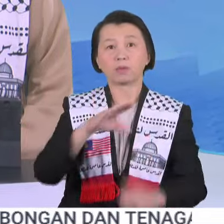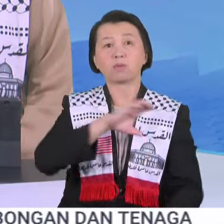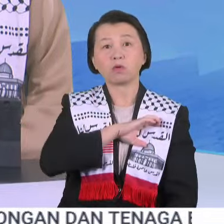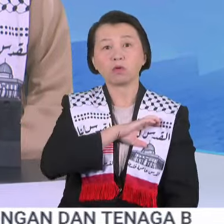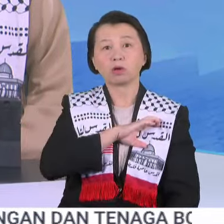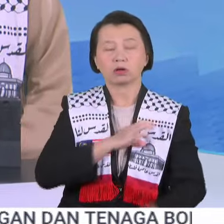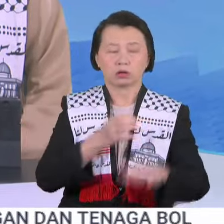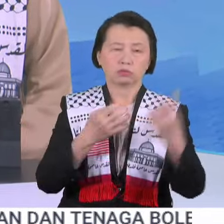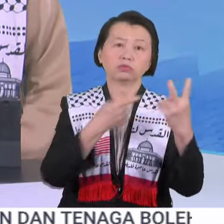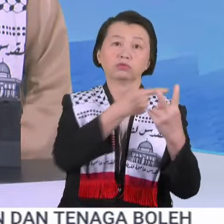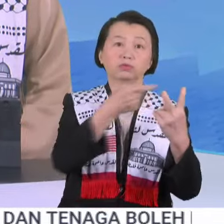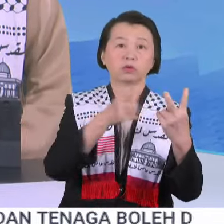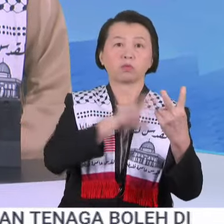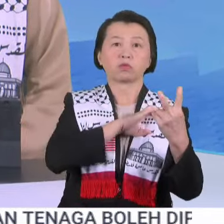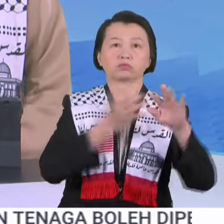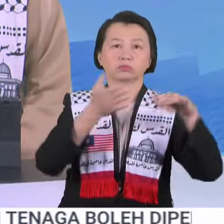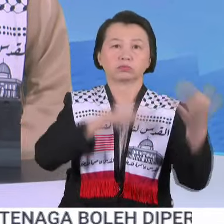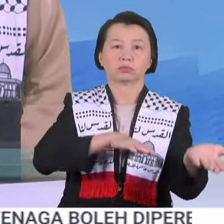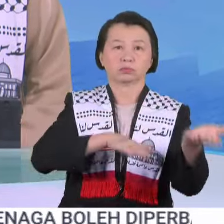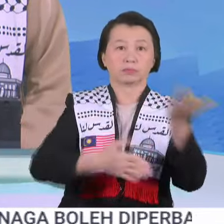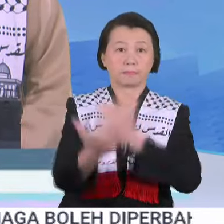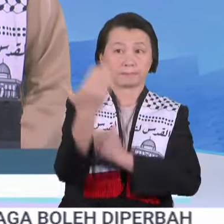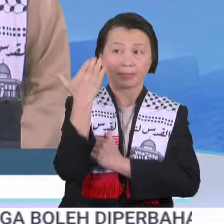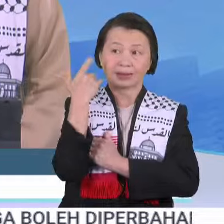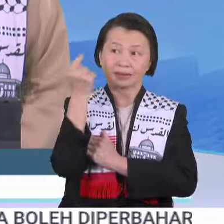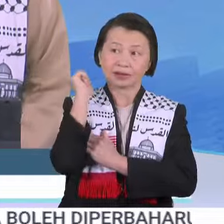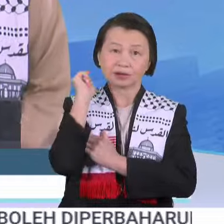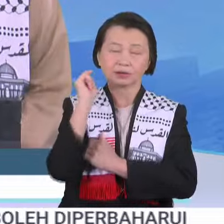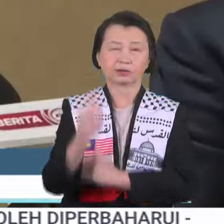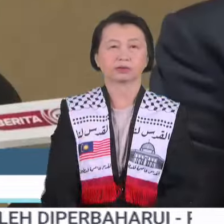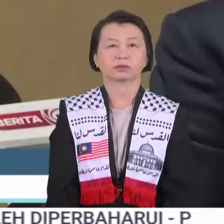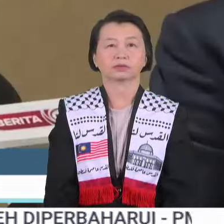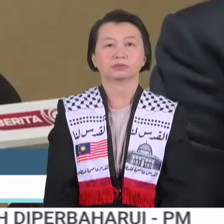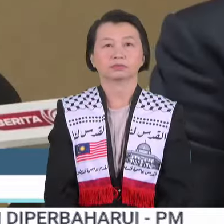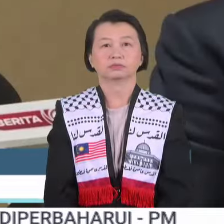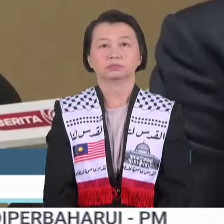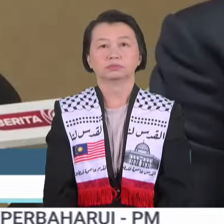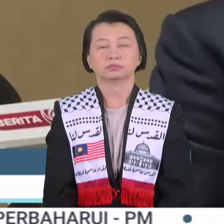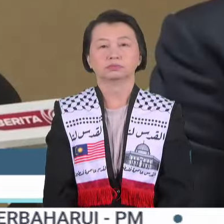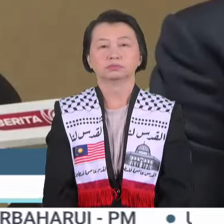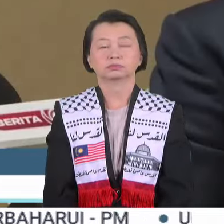sehingga mengorbankan dua anggota polis awal pagi tadi.